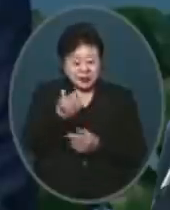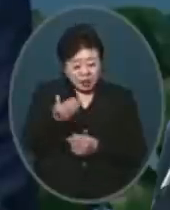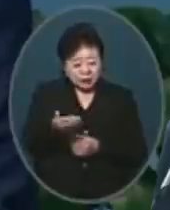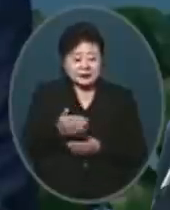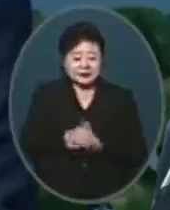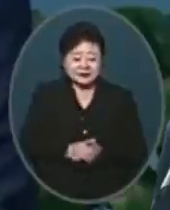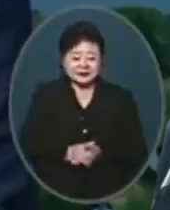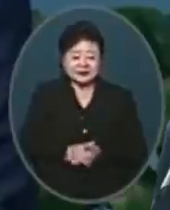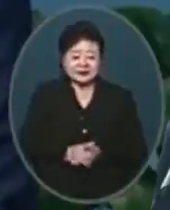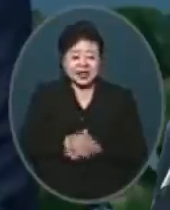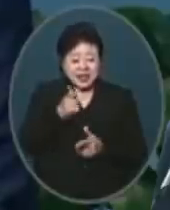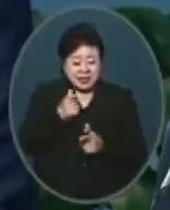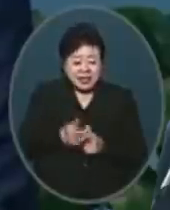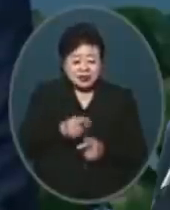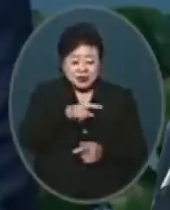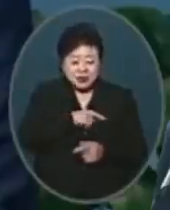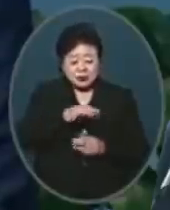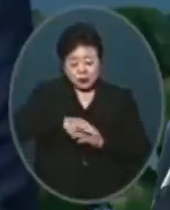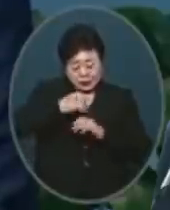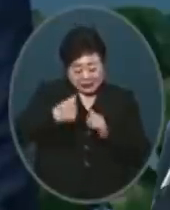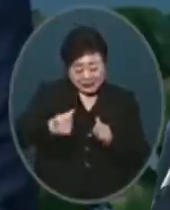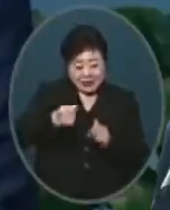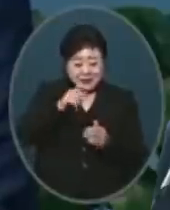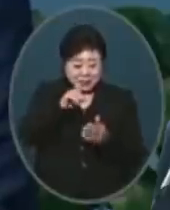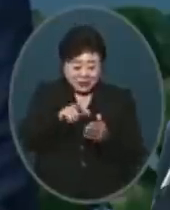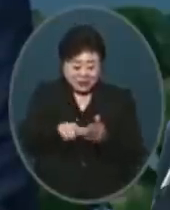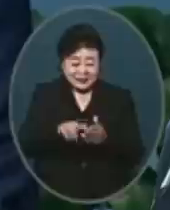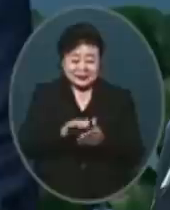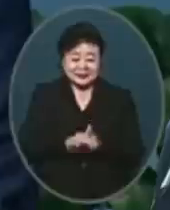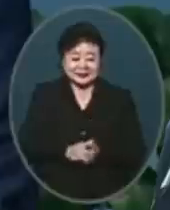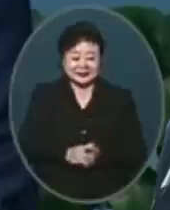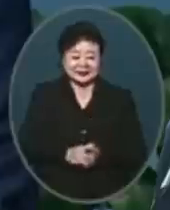여러분은 예수 이름으로 대적을 해 나오면